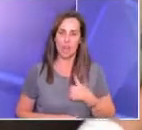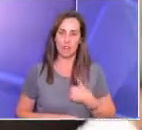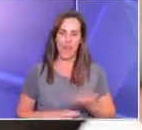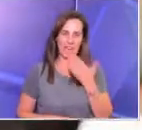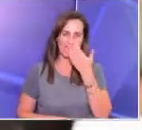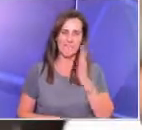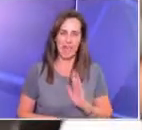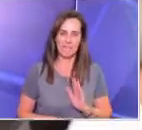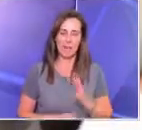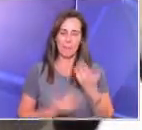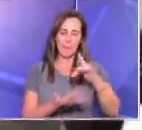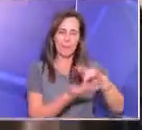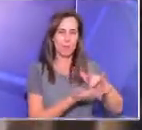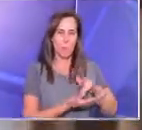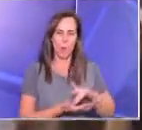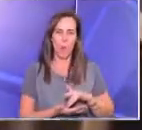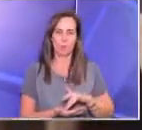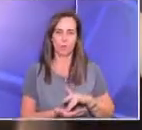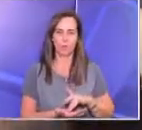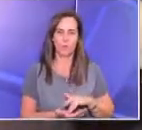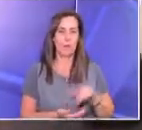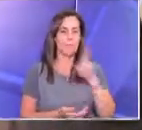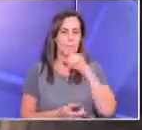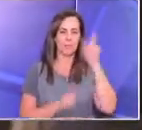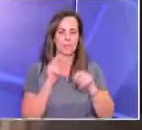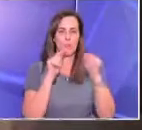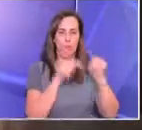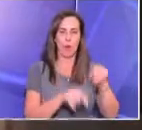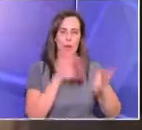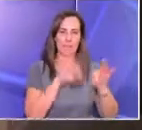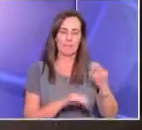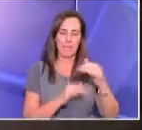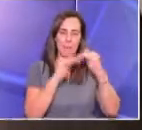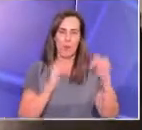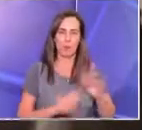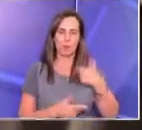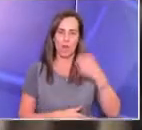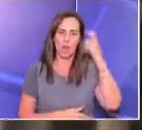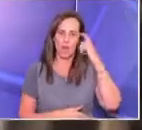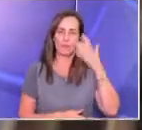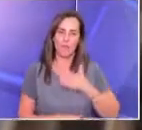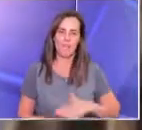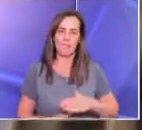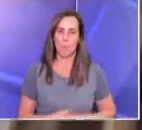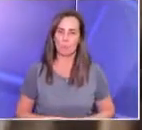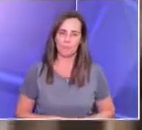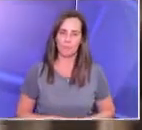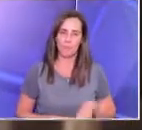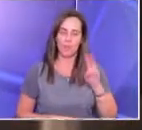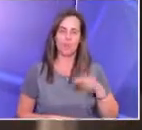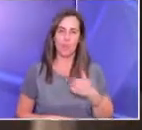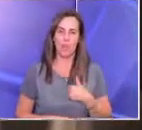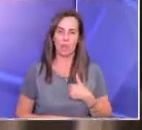אכזבה מסוימת בקלפיות מסוימות, באחוזי הצבעה קצת יותר נמוכים ממה שציפינו ורצינו. יש